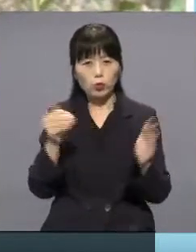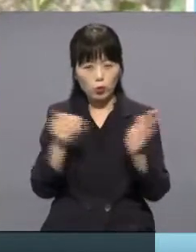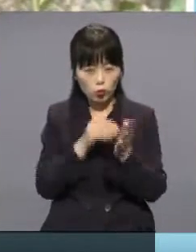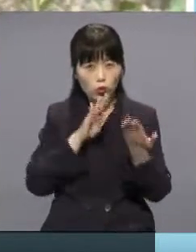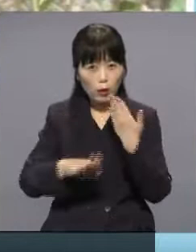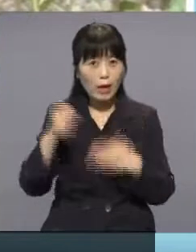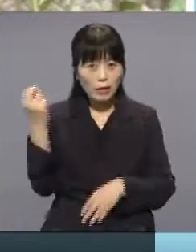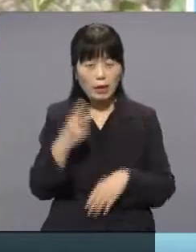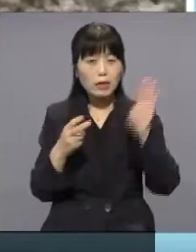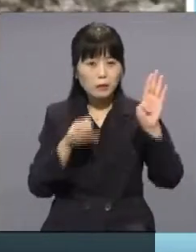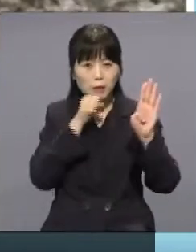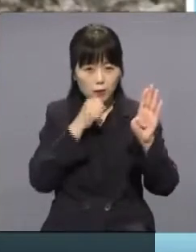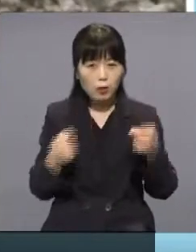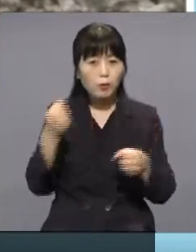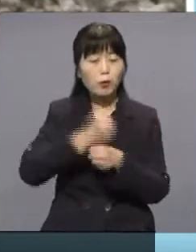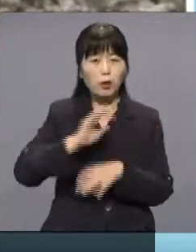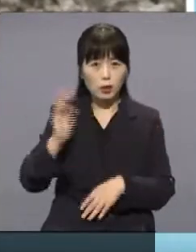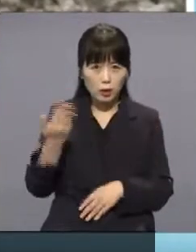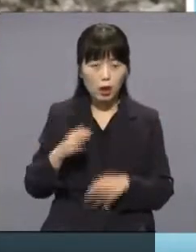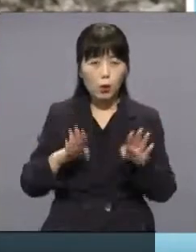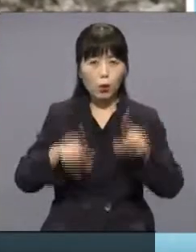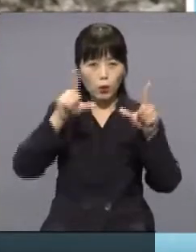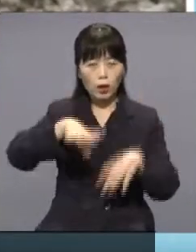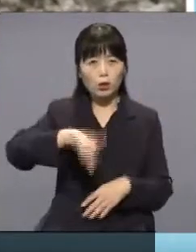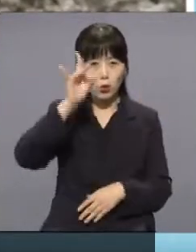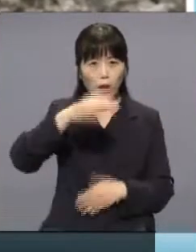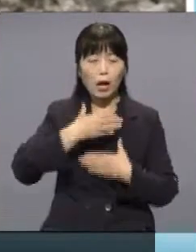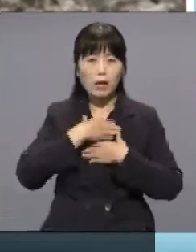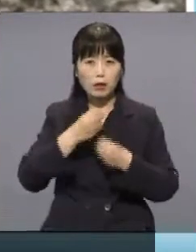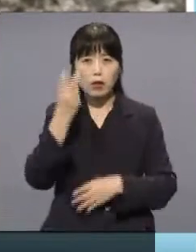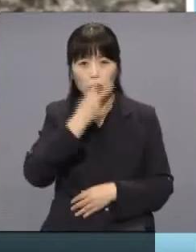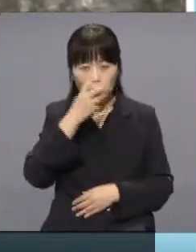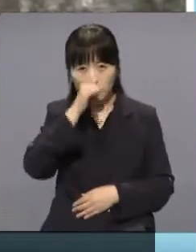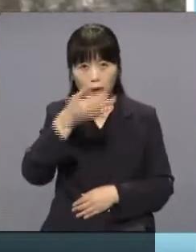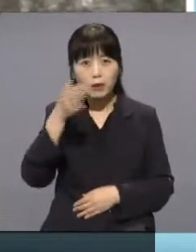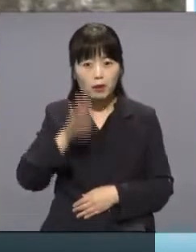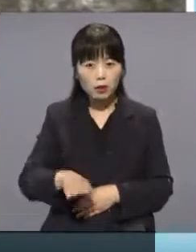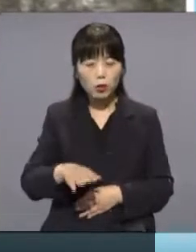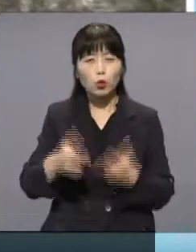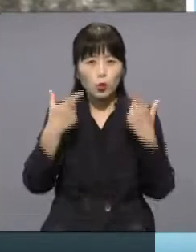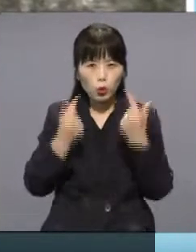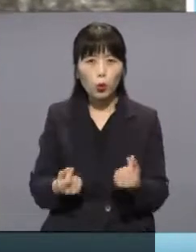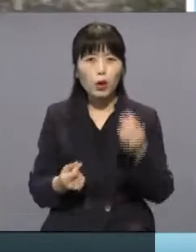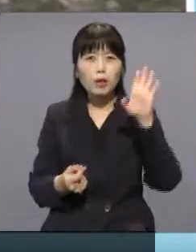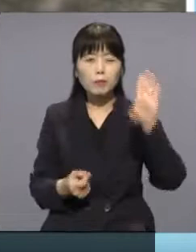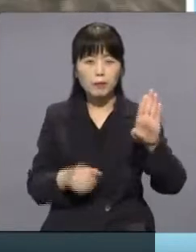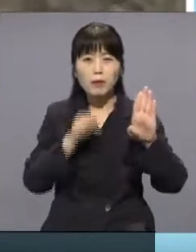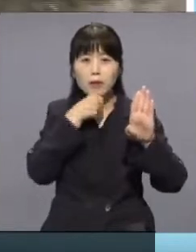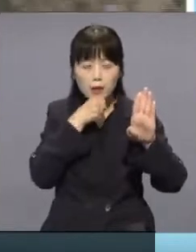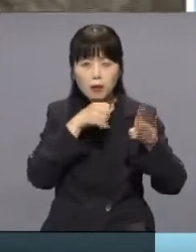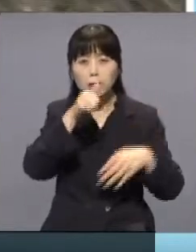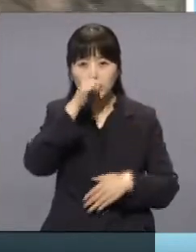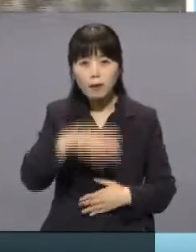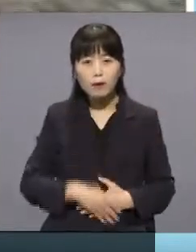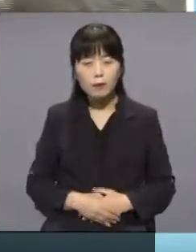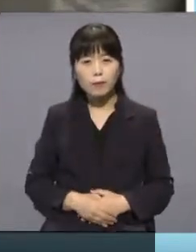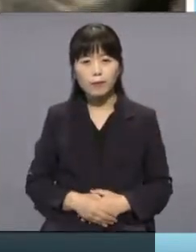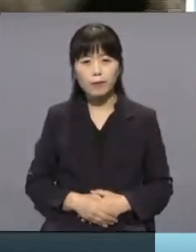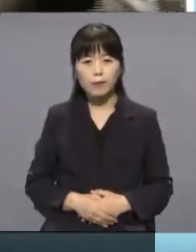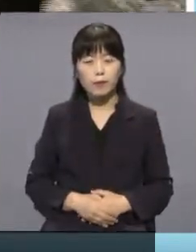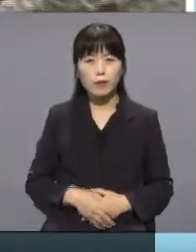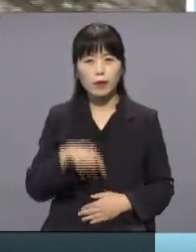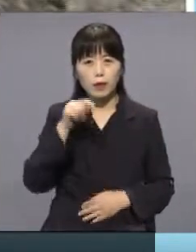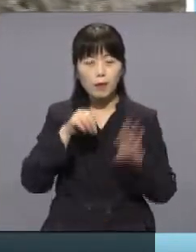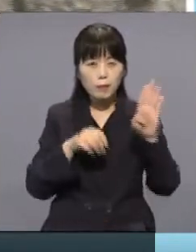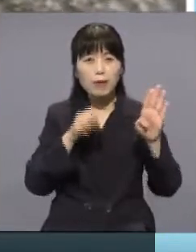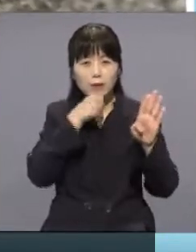다시 b등급으로 복귀를 했고요 또 올해 초에 안전점검을 했는데 마찬가지로 비등급이 나온 상황입니다 이것처럼